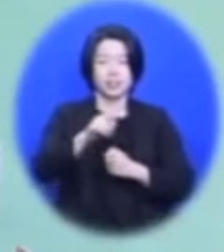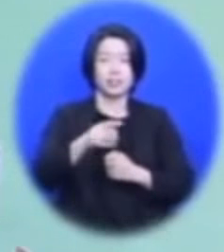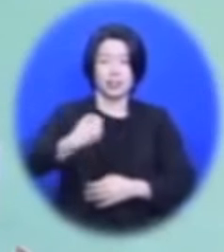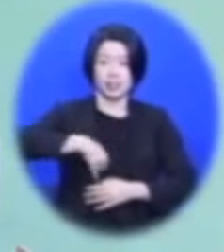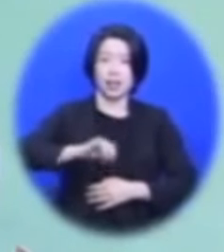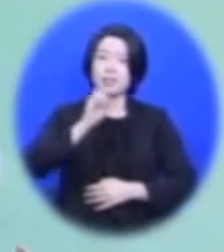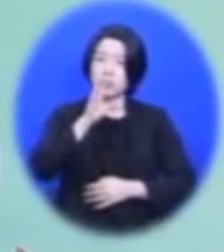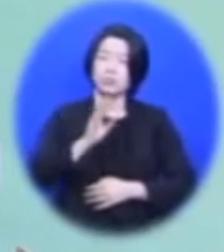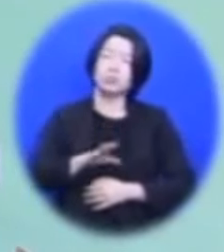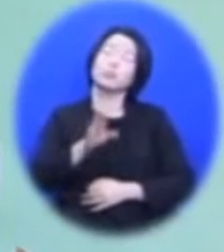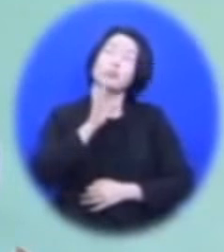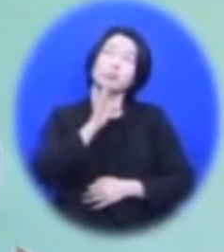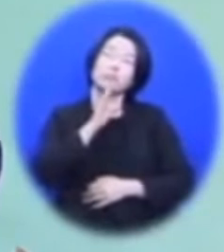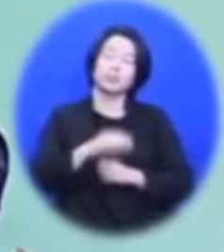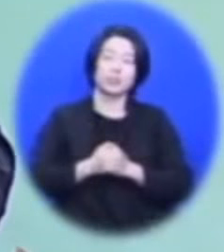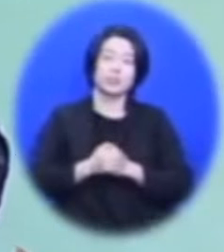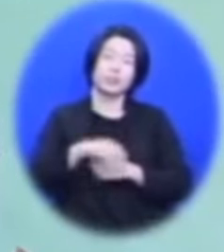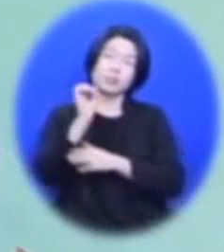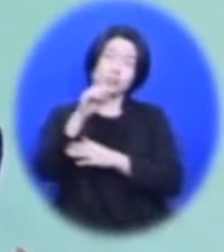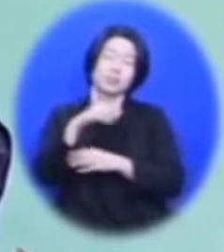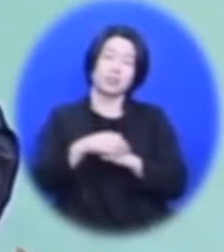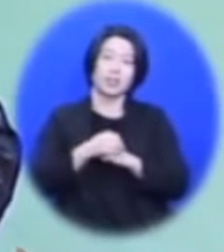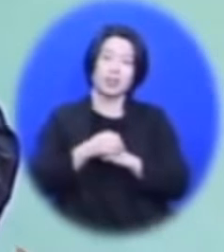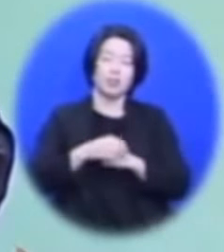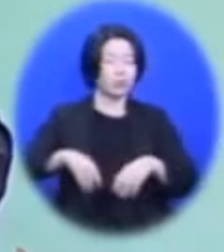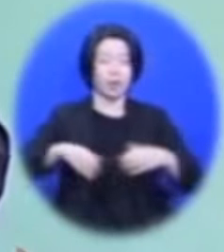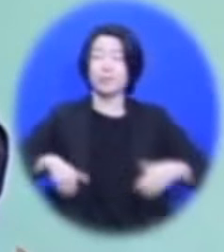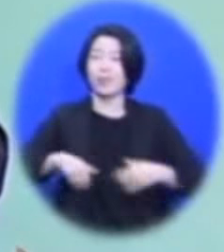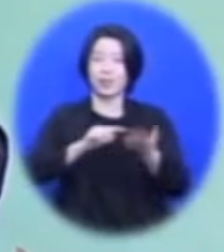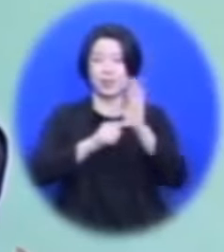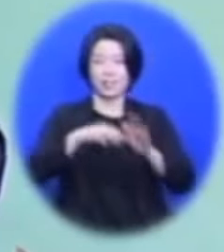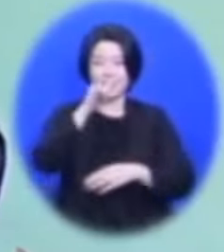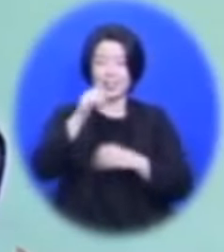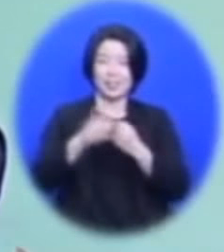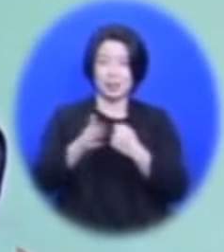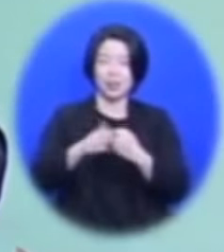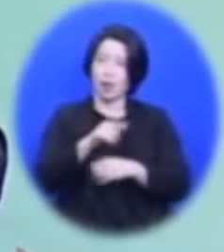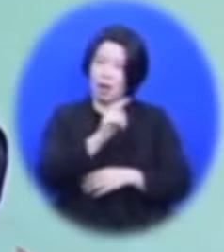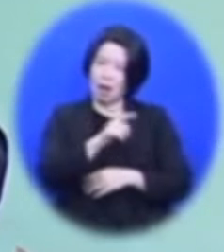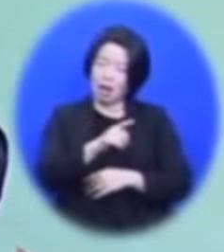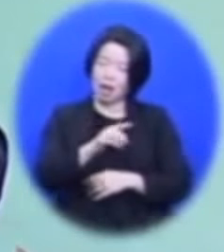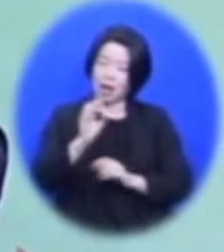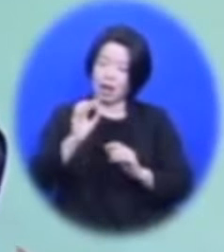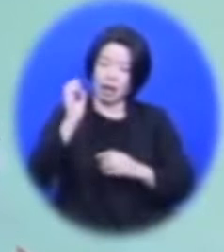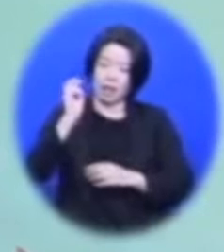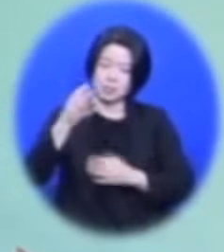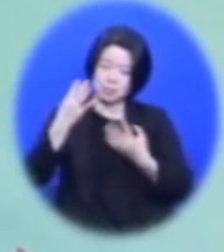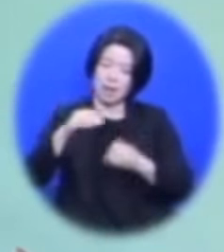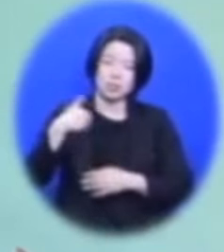딸이 물론이죠. 또 너무 쿨하게 반응하니까 얘가 정말 아무것도 모르는구나.